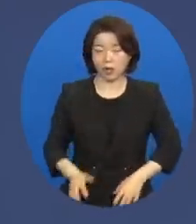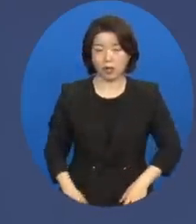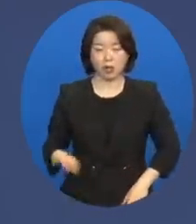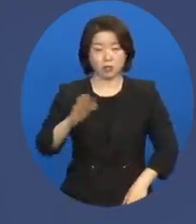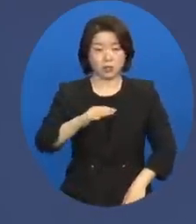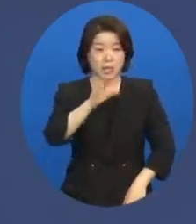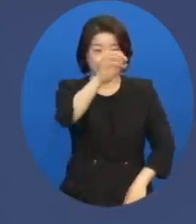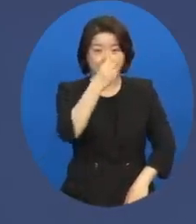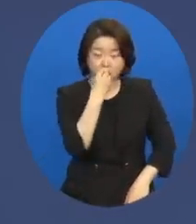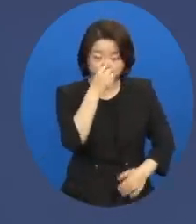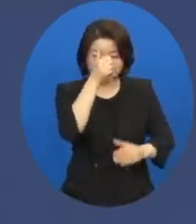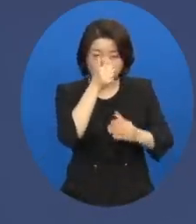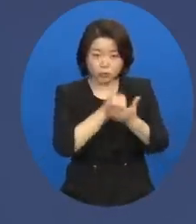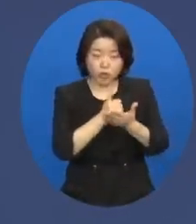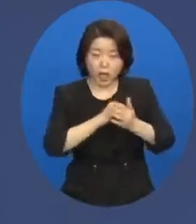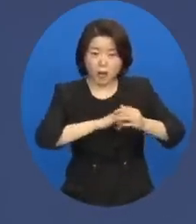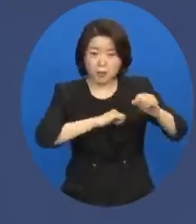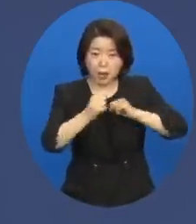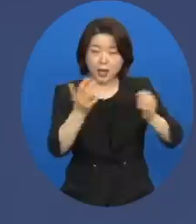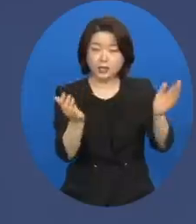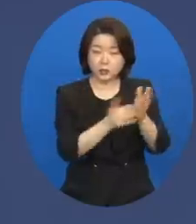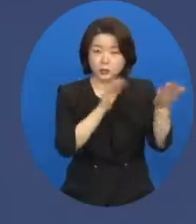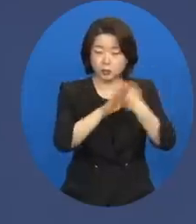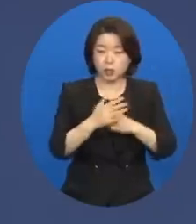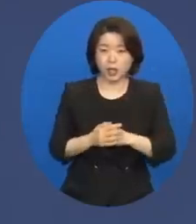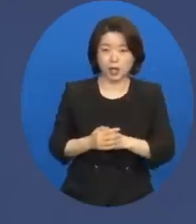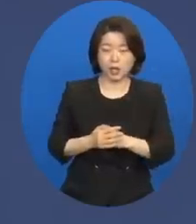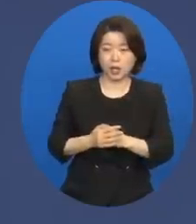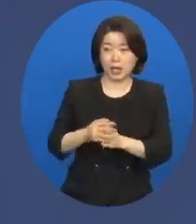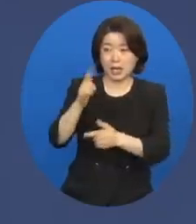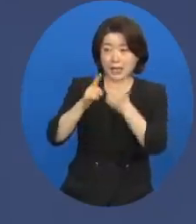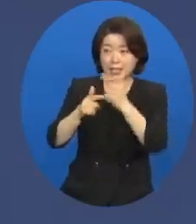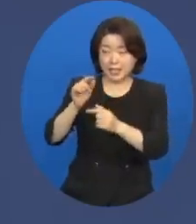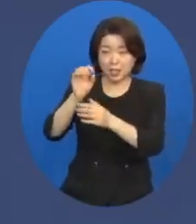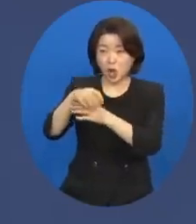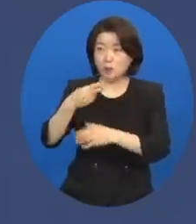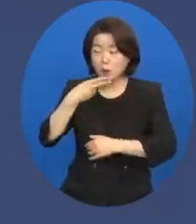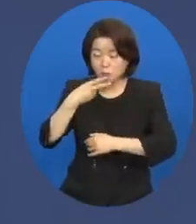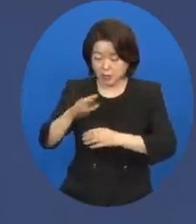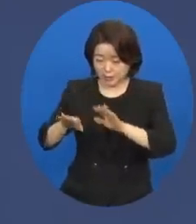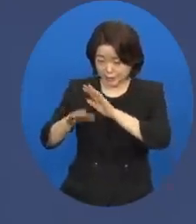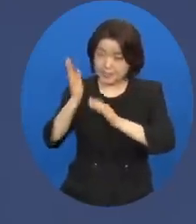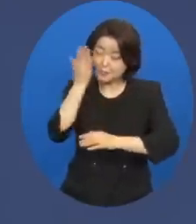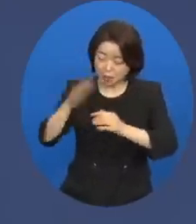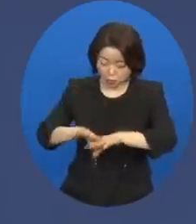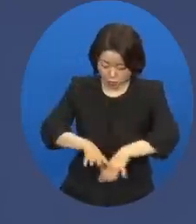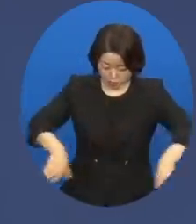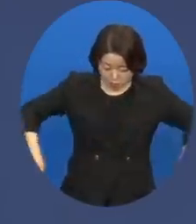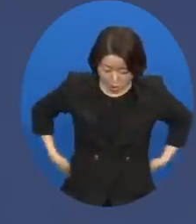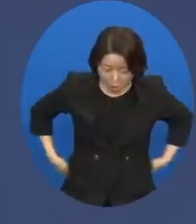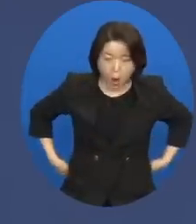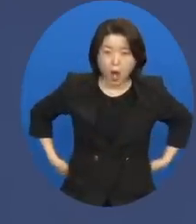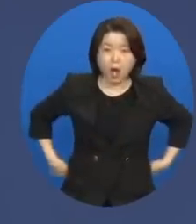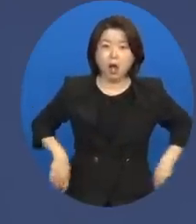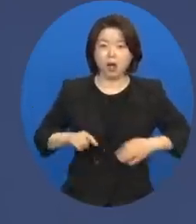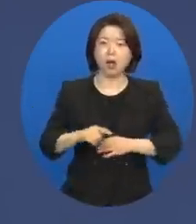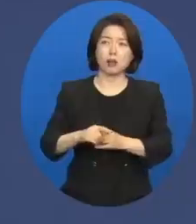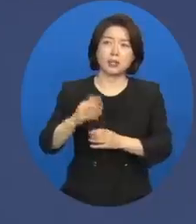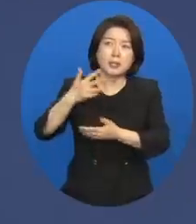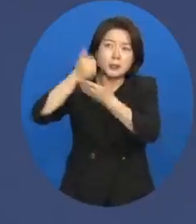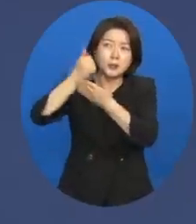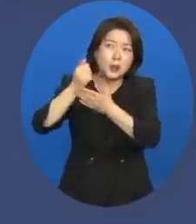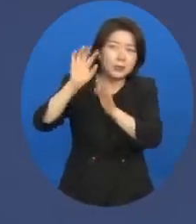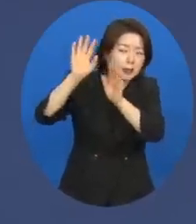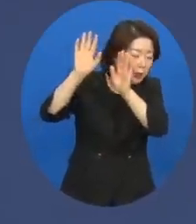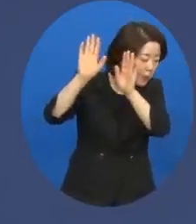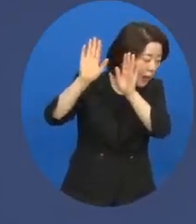나서 그들이 무화과나무 잎으로 그 수치를 가린다고 하고는 하나님 여호와의 낯을 피하여